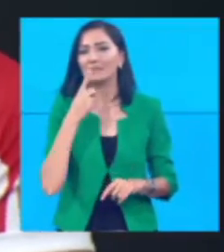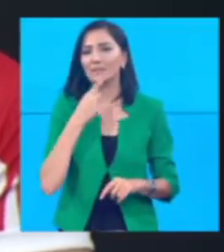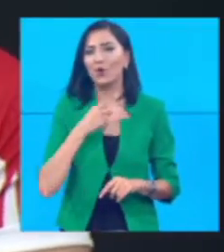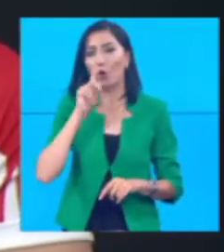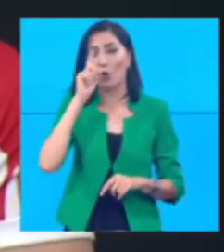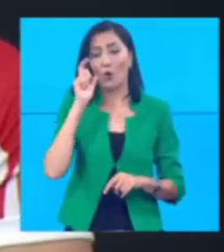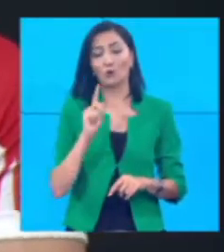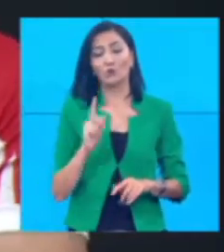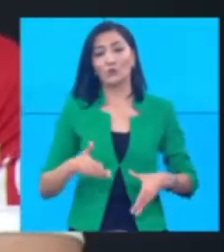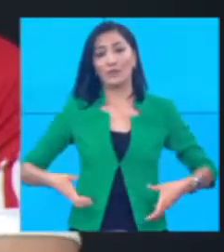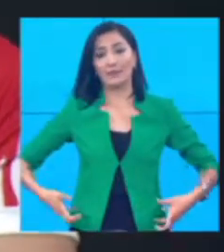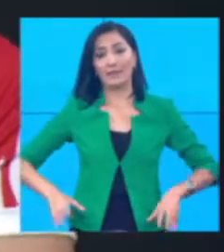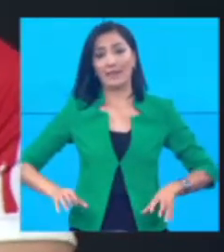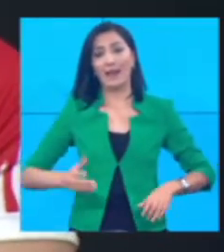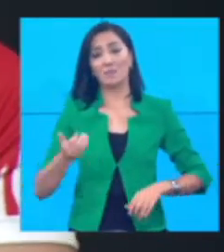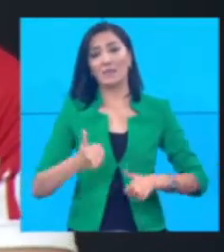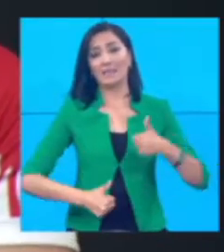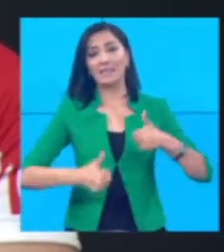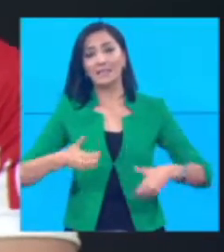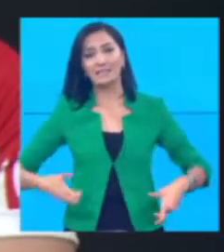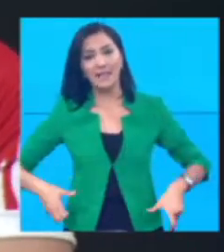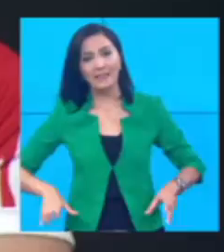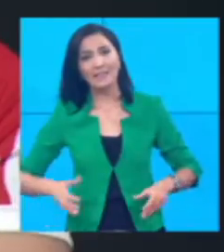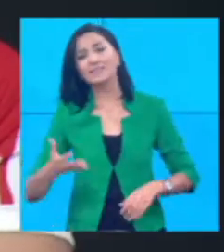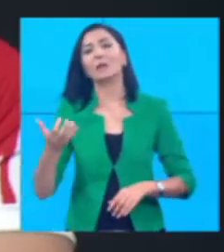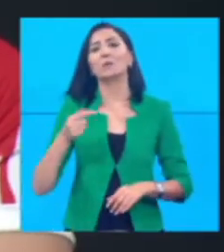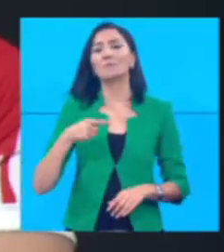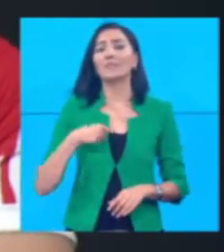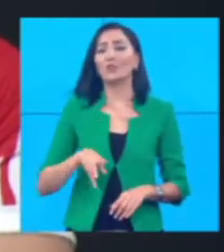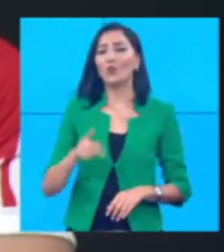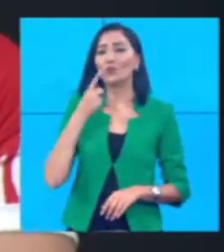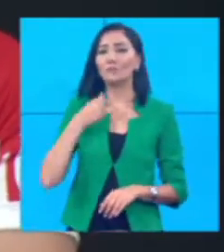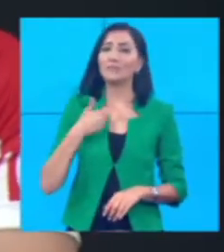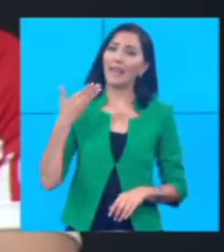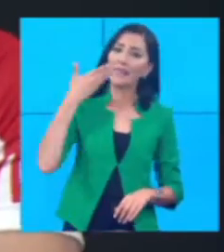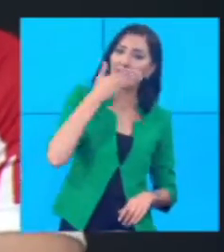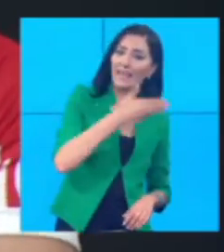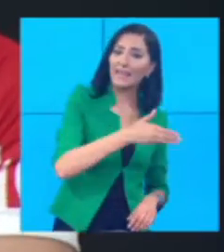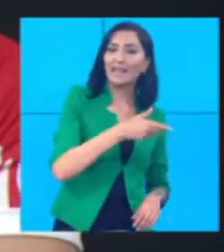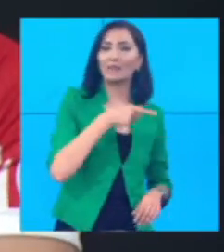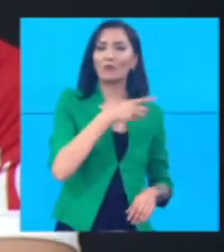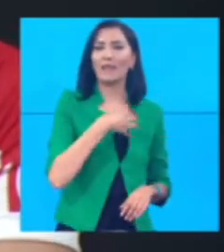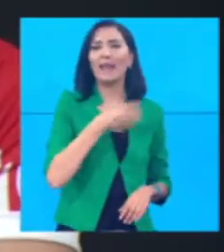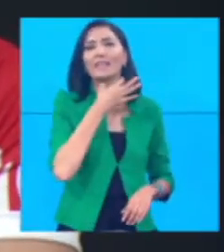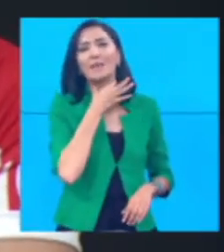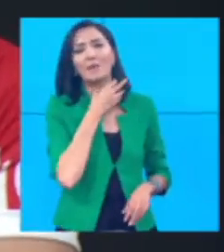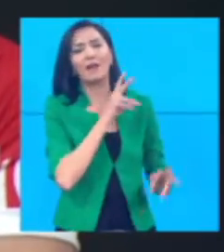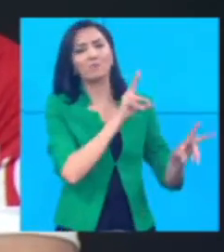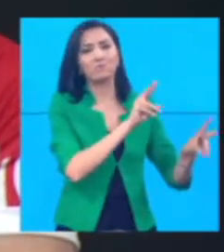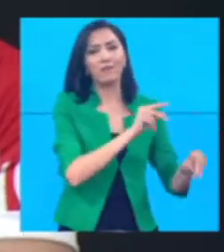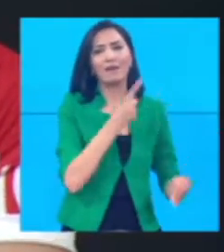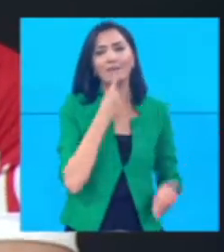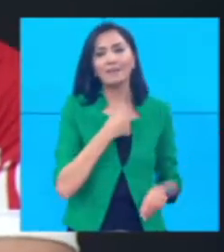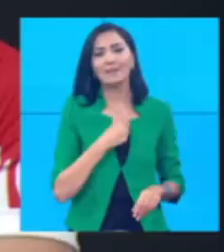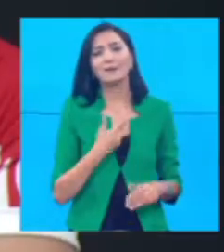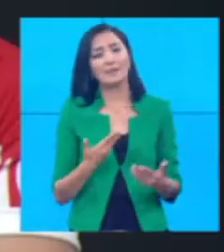ki önce tekerlek sandalye almanız lazım. Yarış sandalyesi. Ya alalım o zaman falan, işte bize bir yol göster, biz gelelim hatta orada kendi imkanlarımıza kalalım